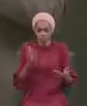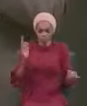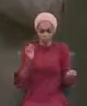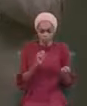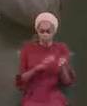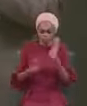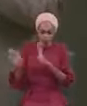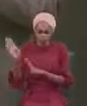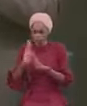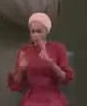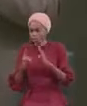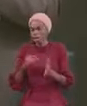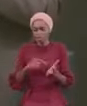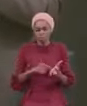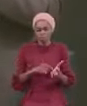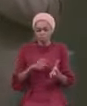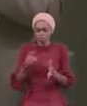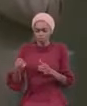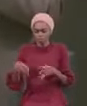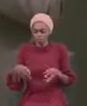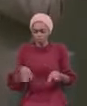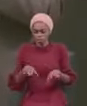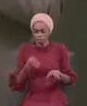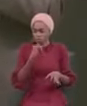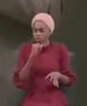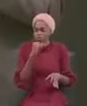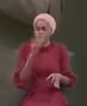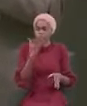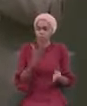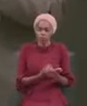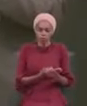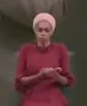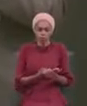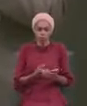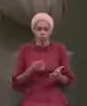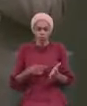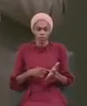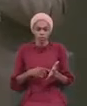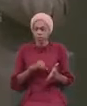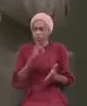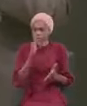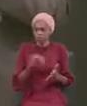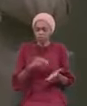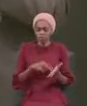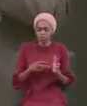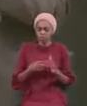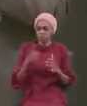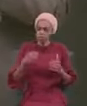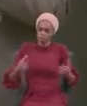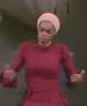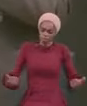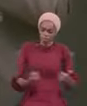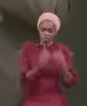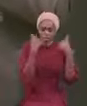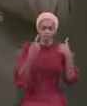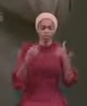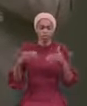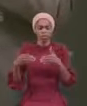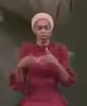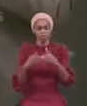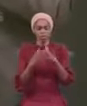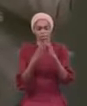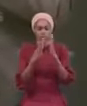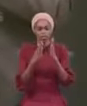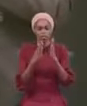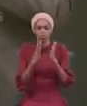provoquer qu'ils le font là comme si tent Dieu tentter le de l'Église